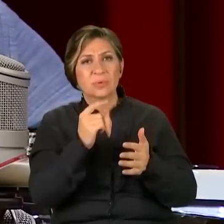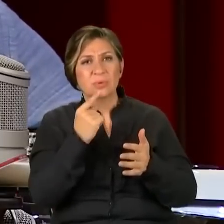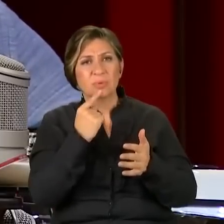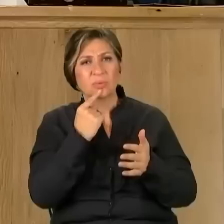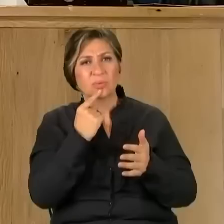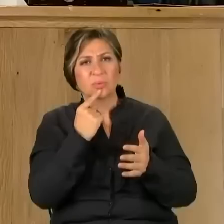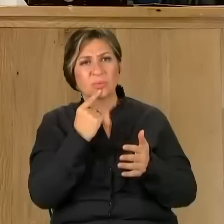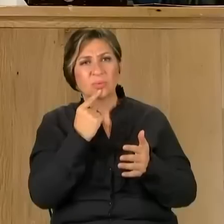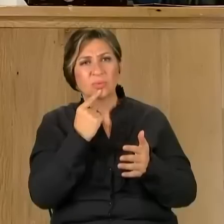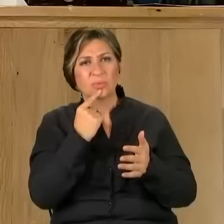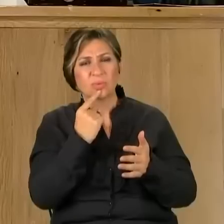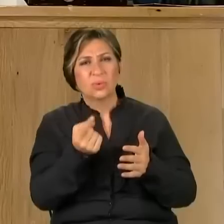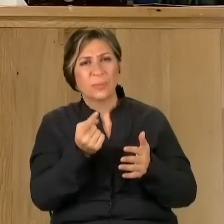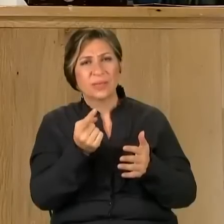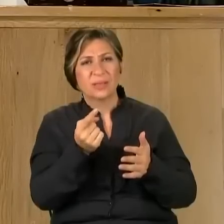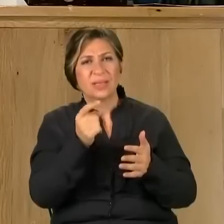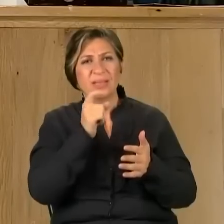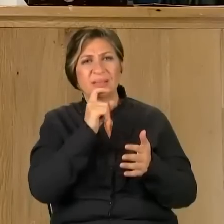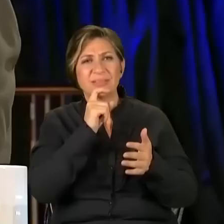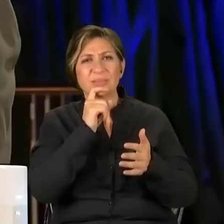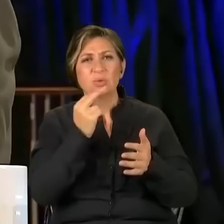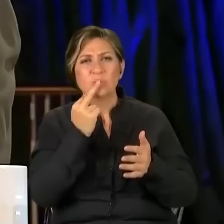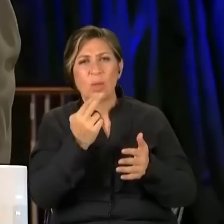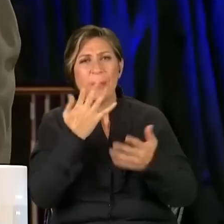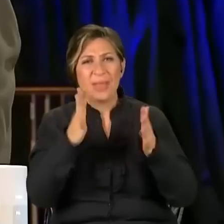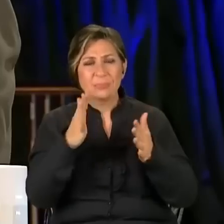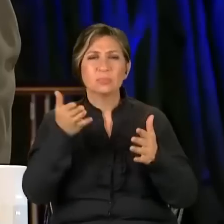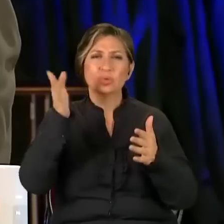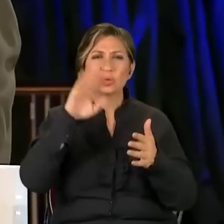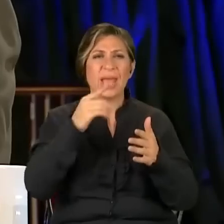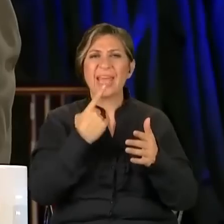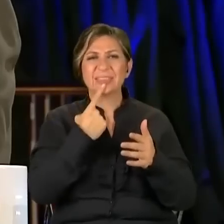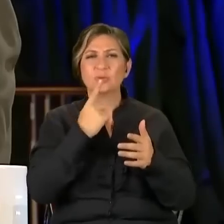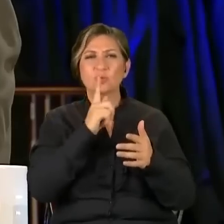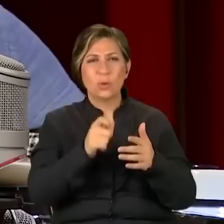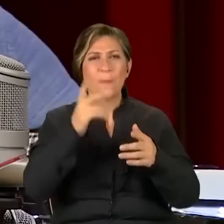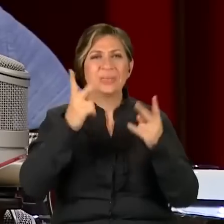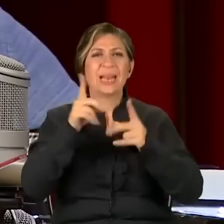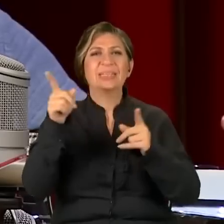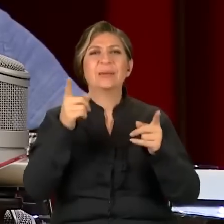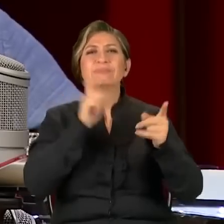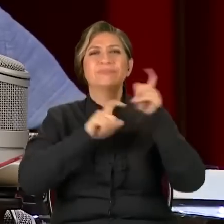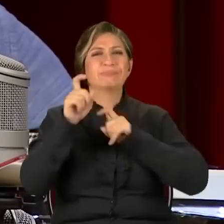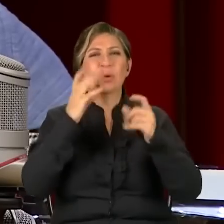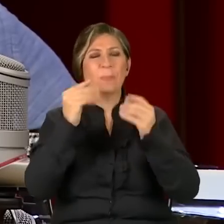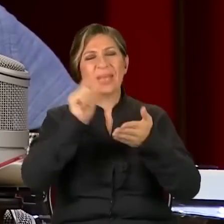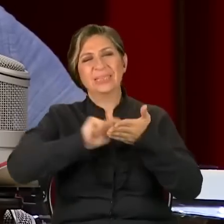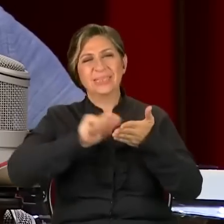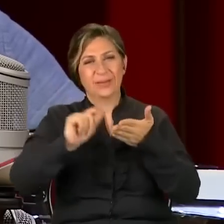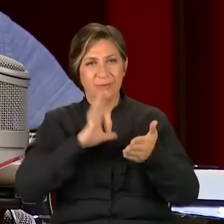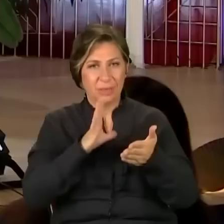Söylemekten şey duyuyorum yani, hani çünkü yanlış konuşabilirim. Daha sonra da bu ekşi sözlük ve benzeri yerlerde. Peki tamam. Bir yazarı